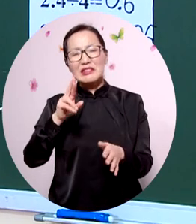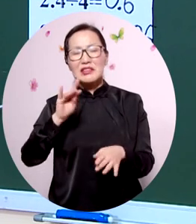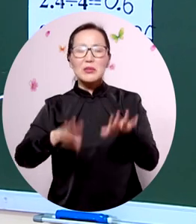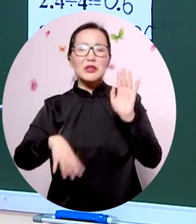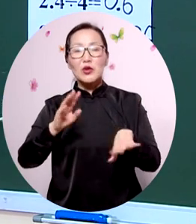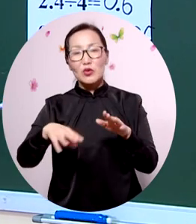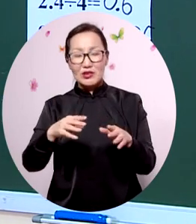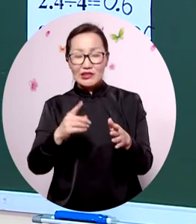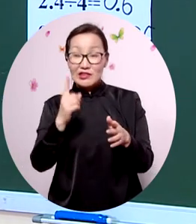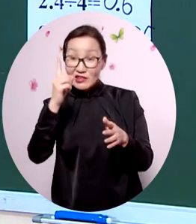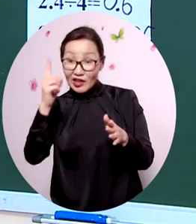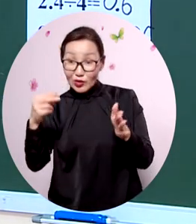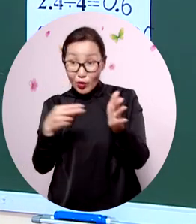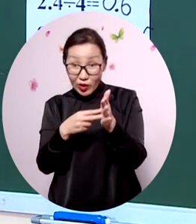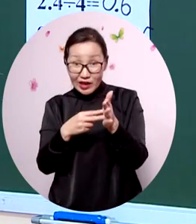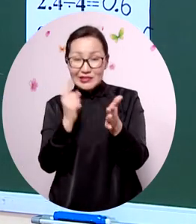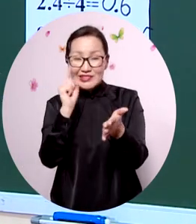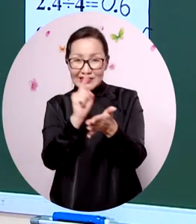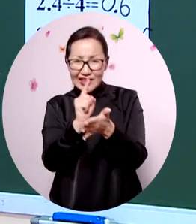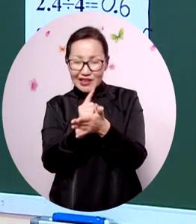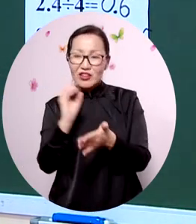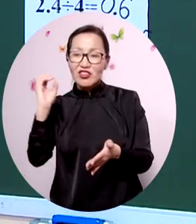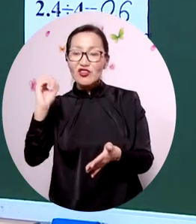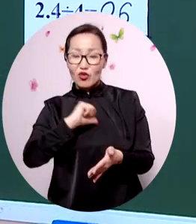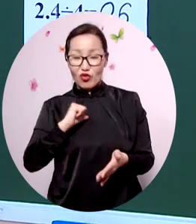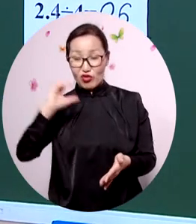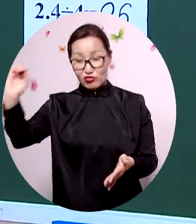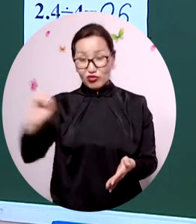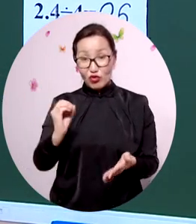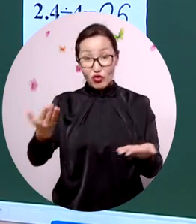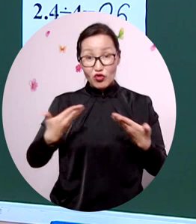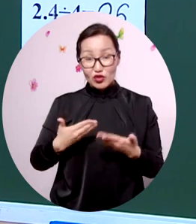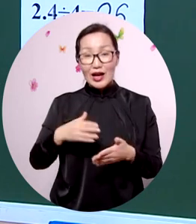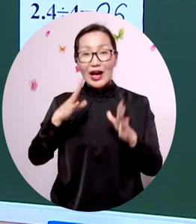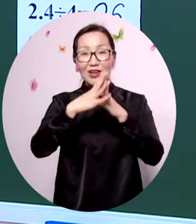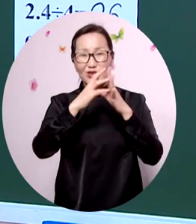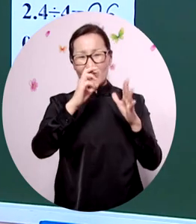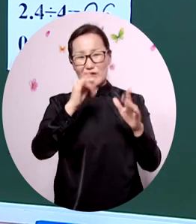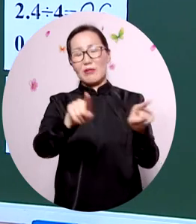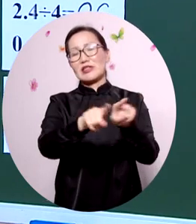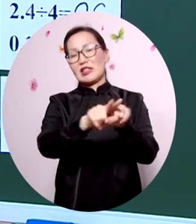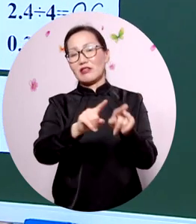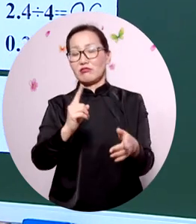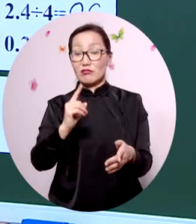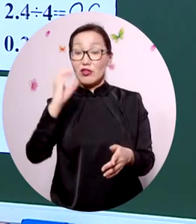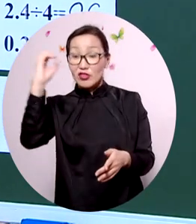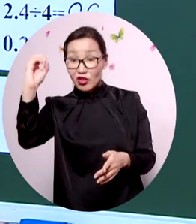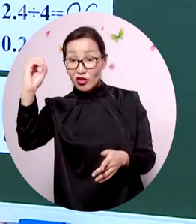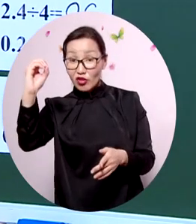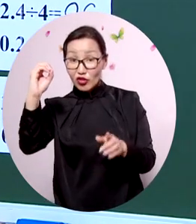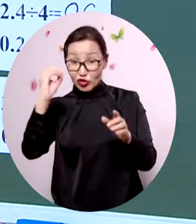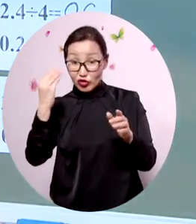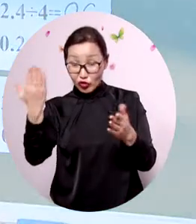ямар ч тоог нэгд хуваахад яадаг үлээ? Тэр тоо өөрө гардаг. Тэгвэл 10-ын бутархай дээр мөн адилхан. Тэр